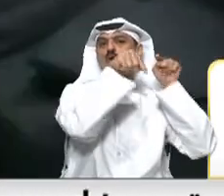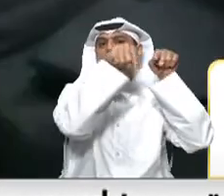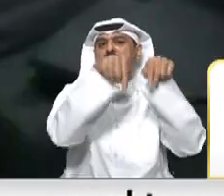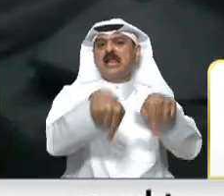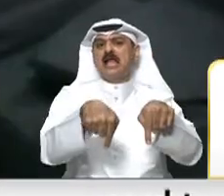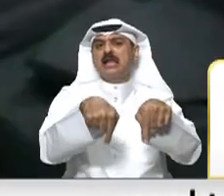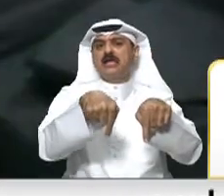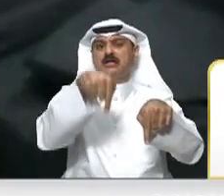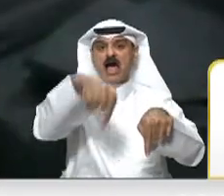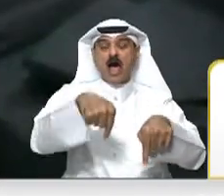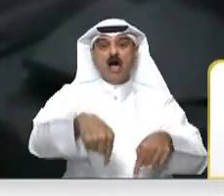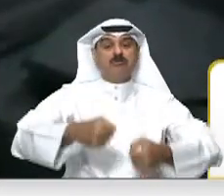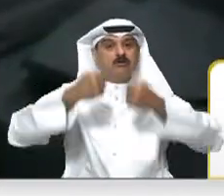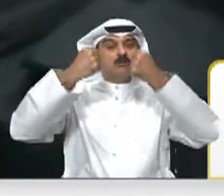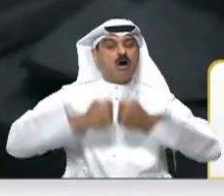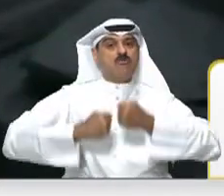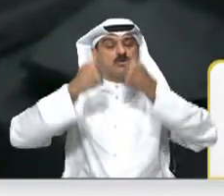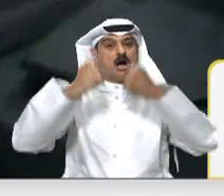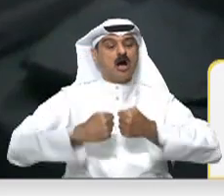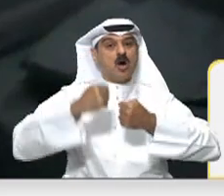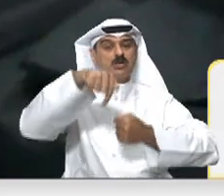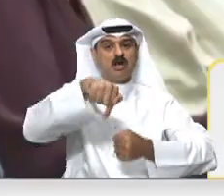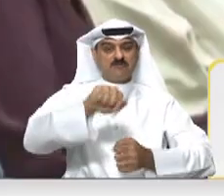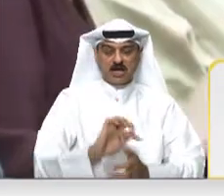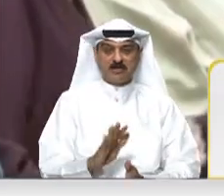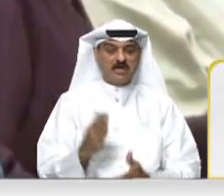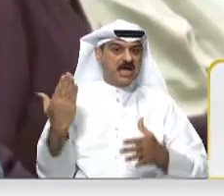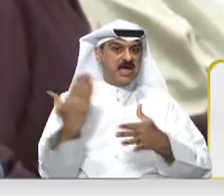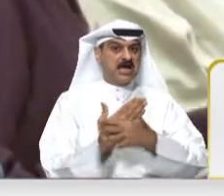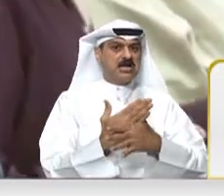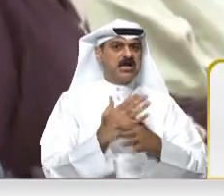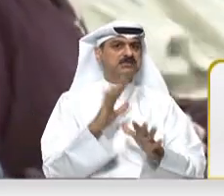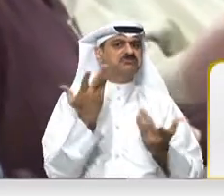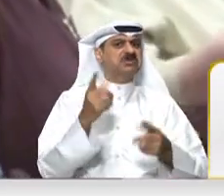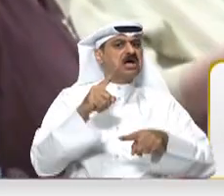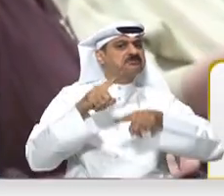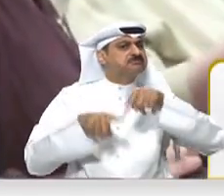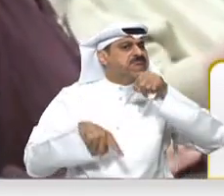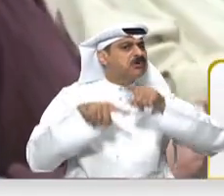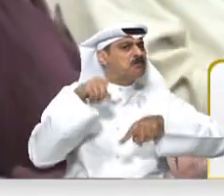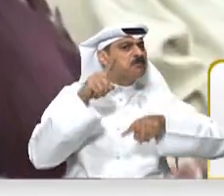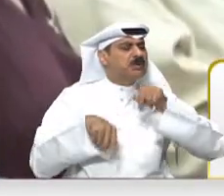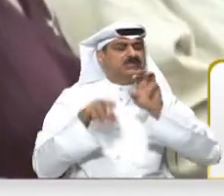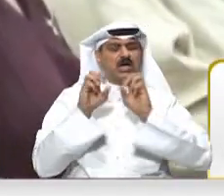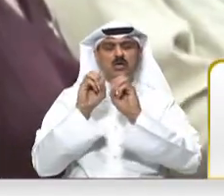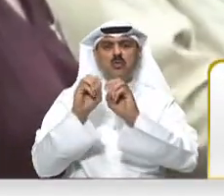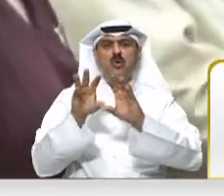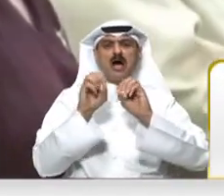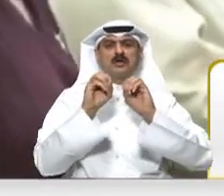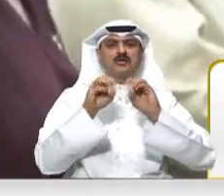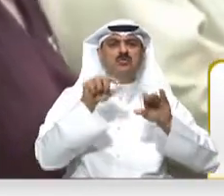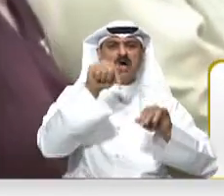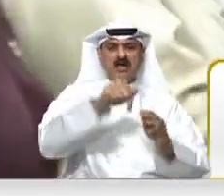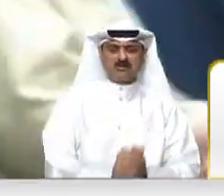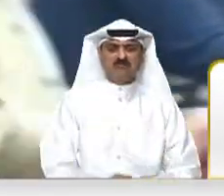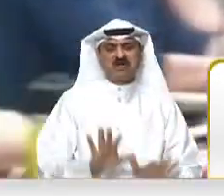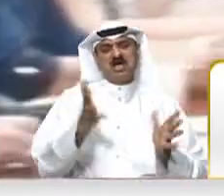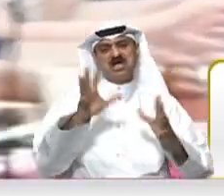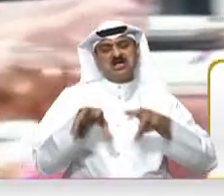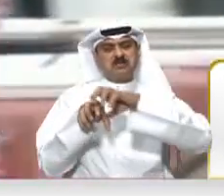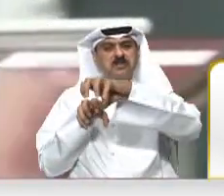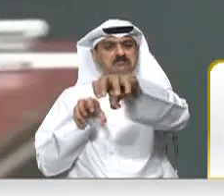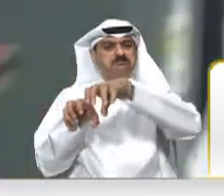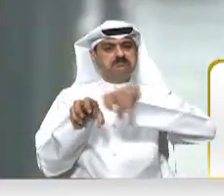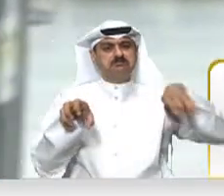الانتخابات الأوروبية، إذ تحمل في طياتها مخاطر جنوح الاتحاد نحو المزيد من الانغلاق وبناء